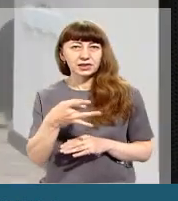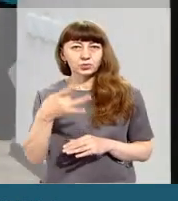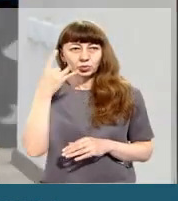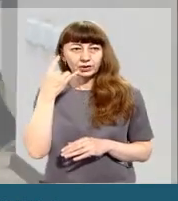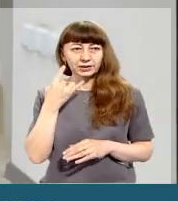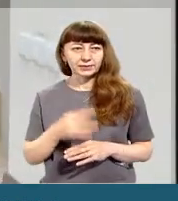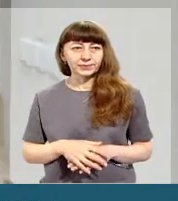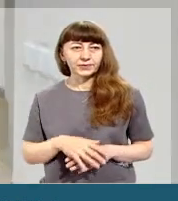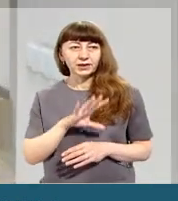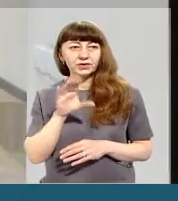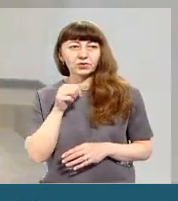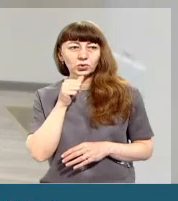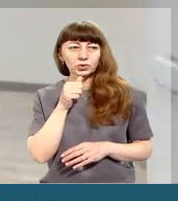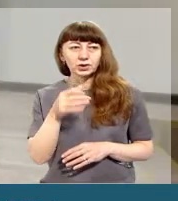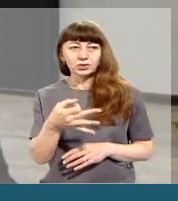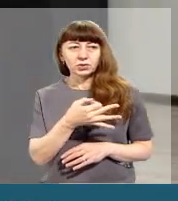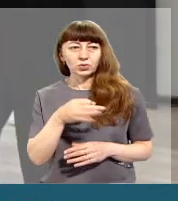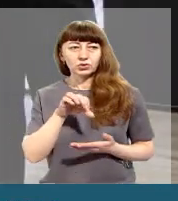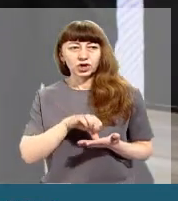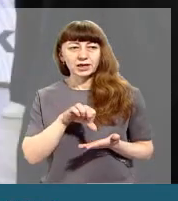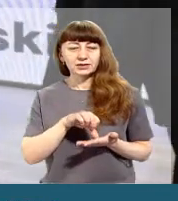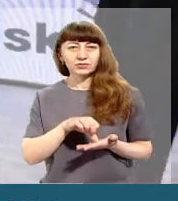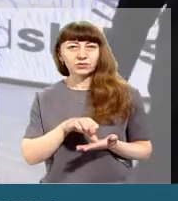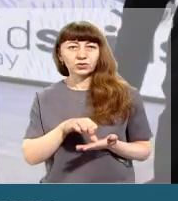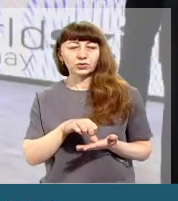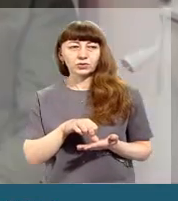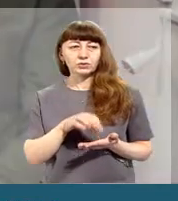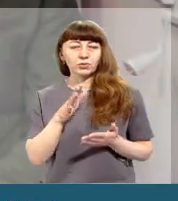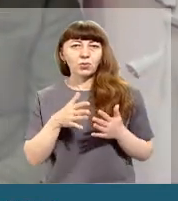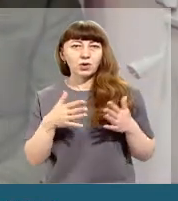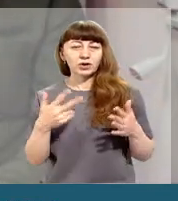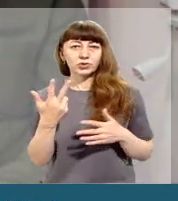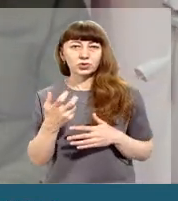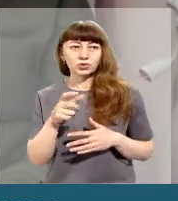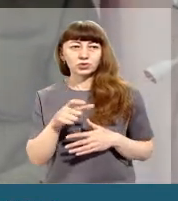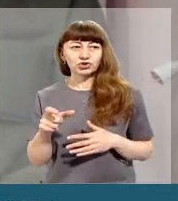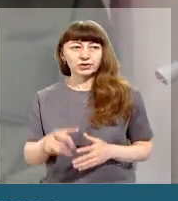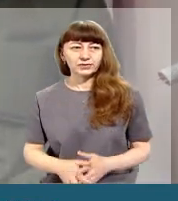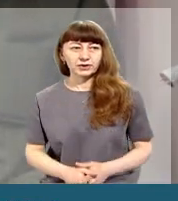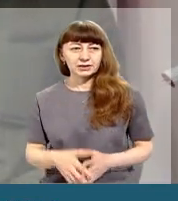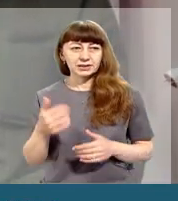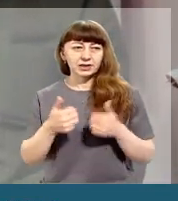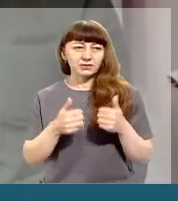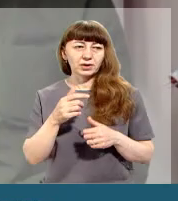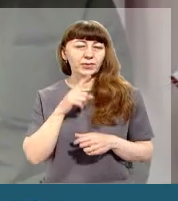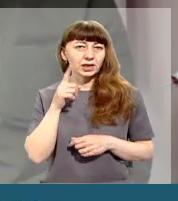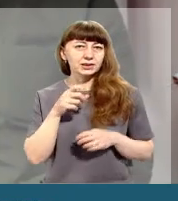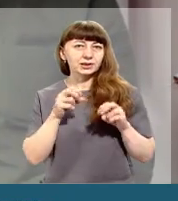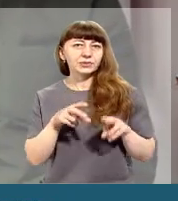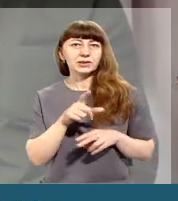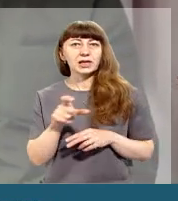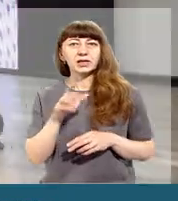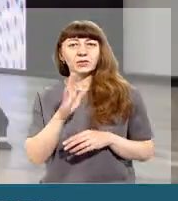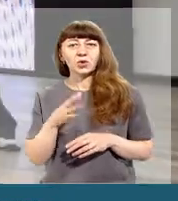республики. Всего от Кустанайской области участие в чемпионате примут более 300 участников. Соревноваться молодые